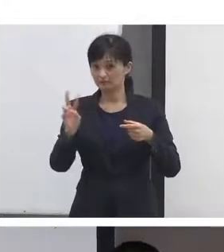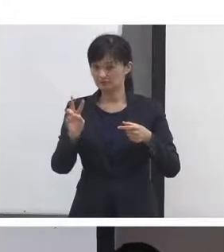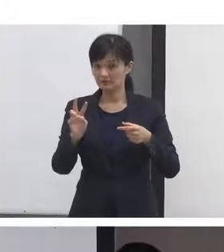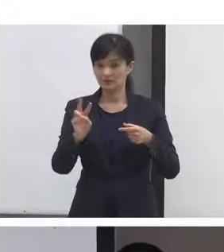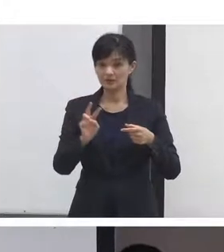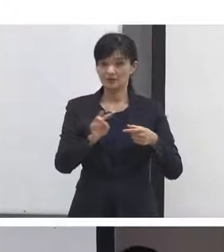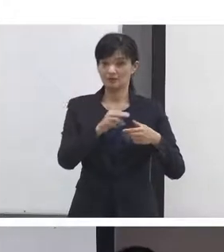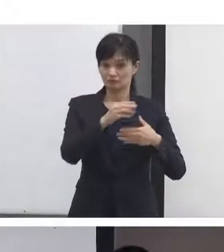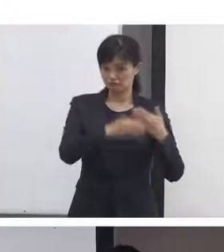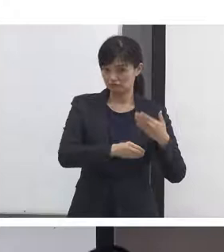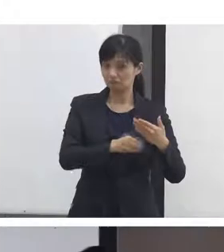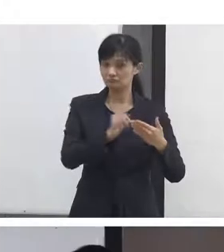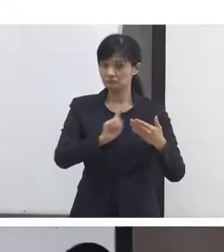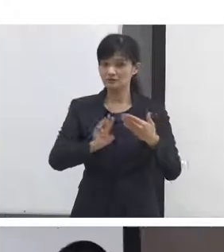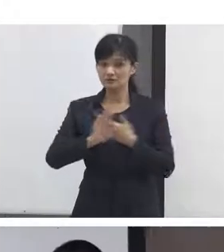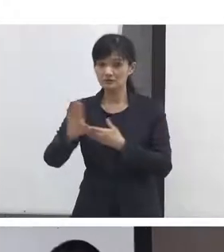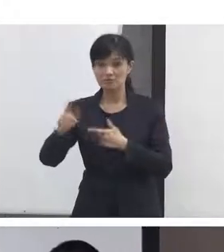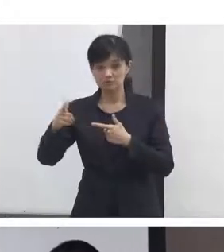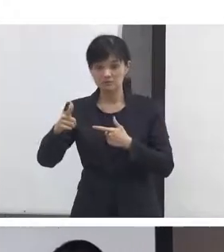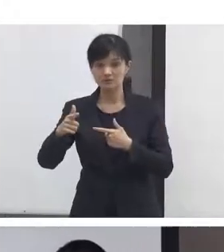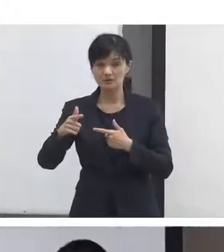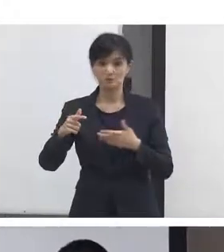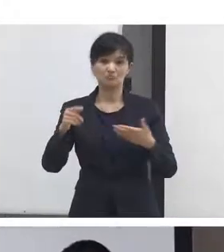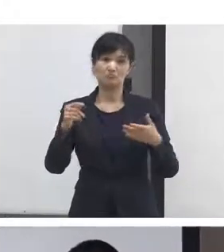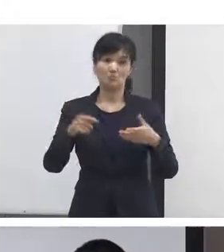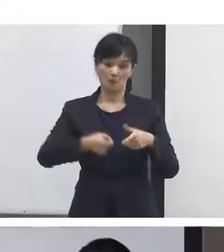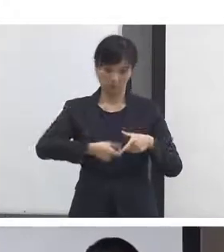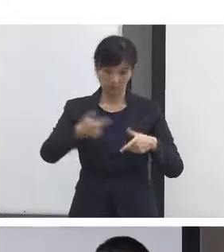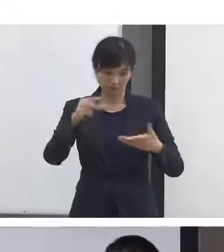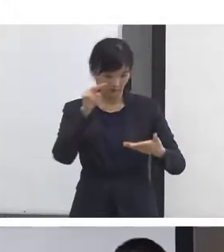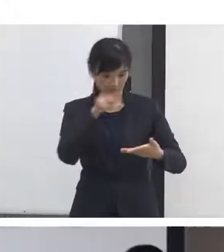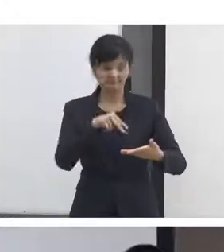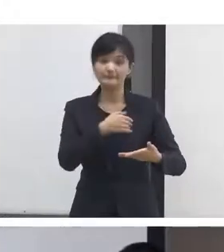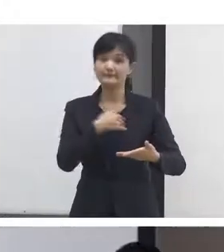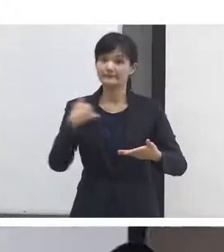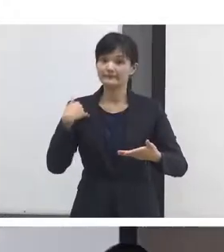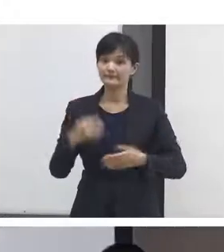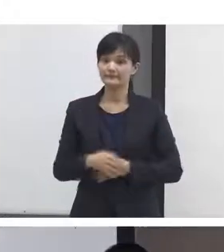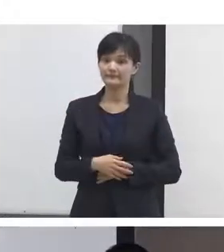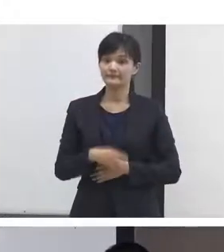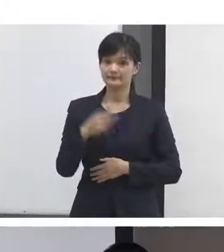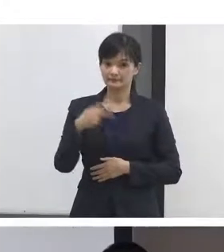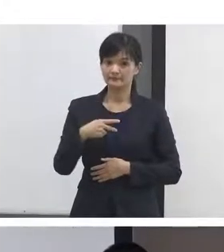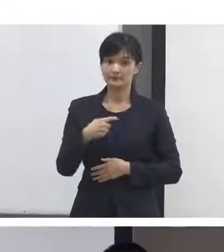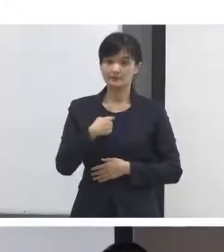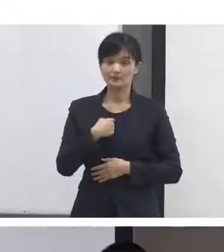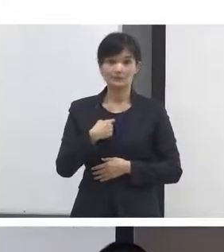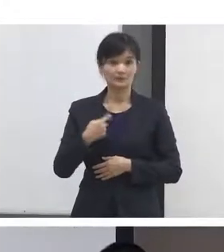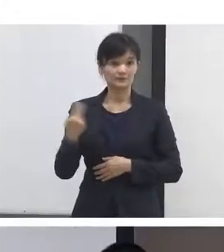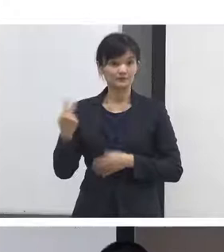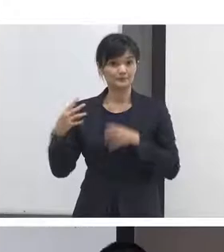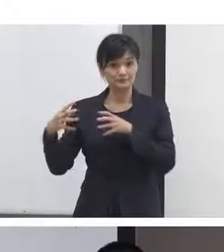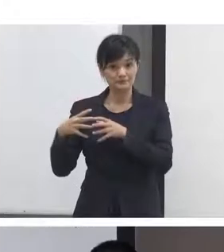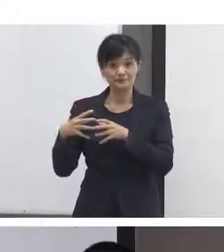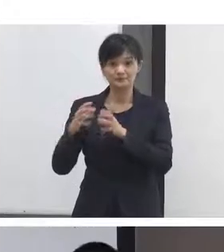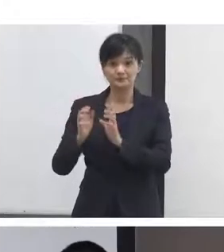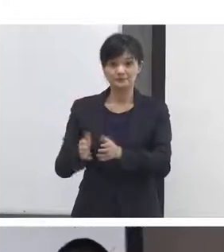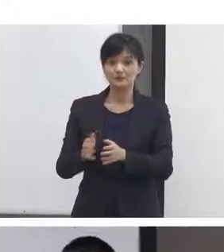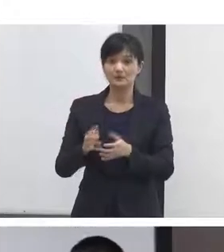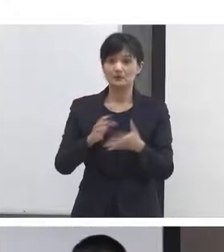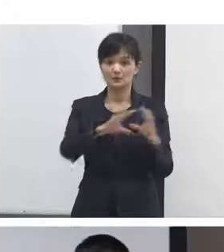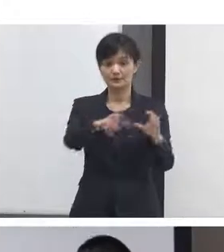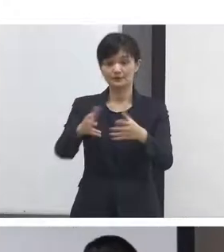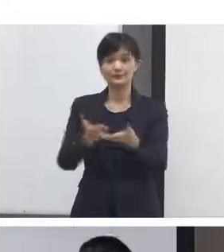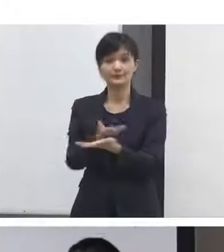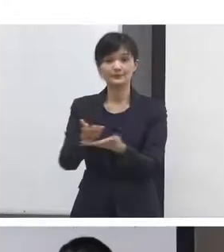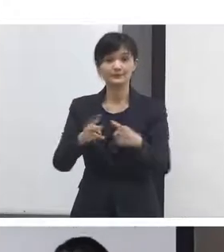参与者也看到。好，再来就是我和 Isabel 和偏武和 IPA 成立了 GNV 国际交流小组。对我来说，